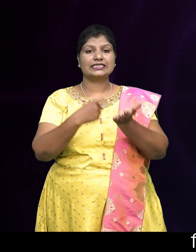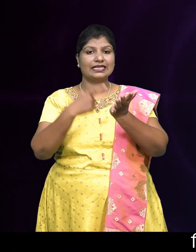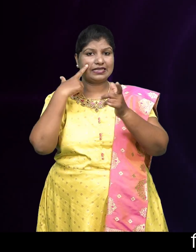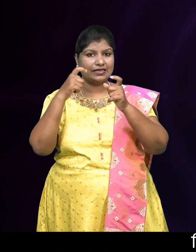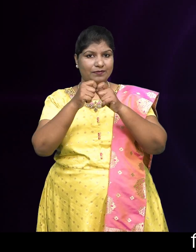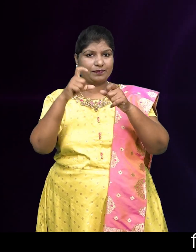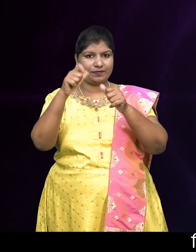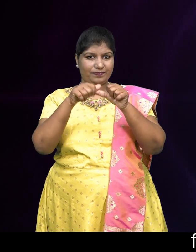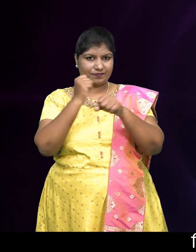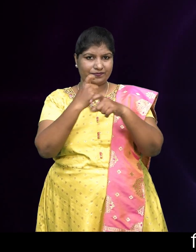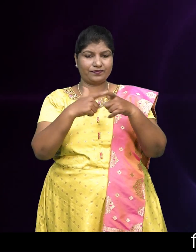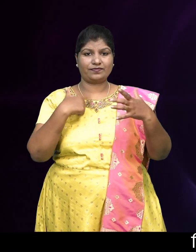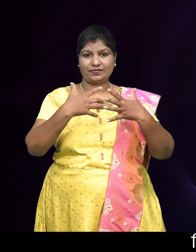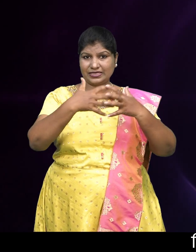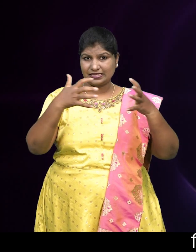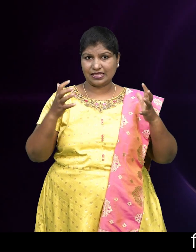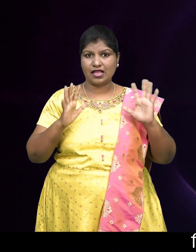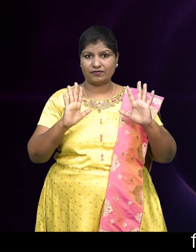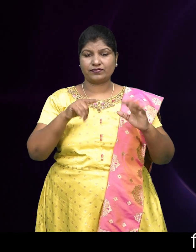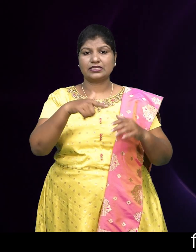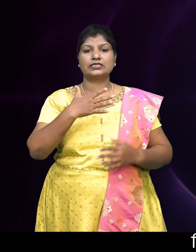रिबकेज छाती क्षेत्र में रहता है।